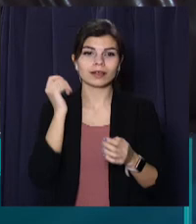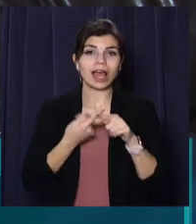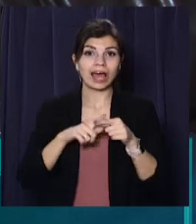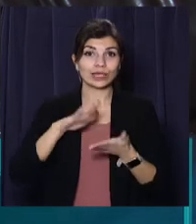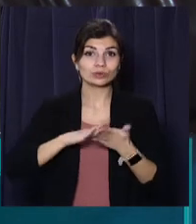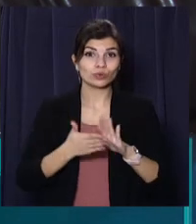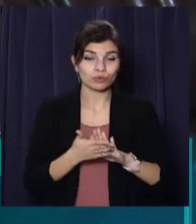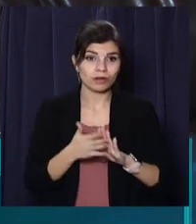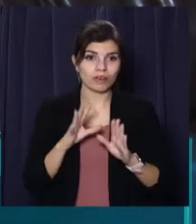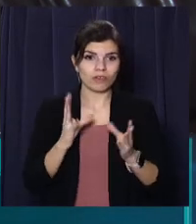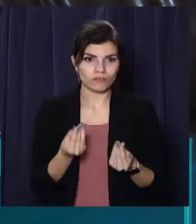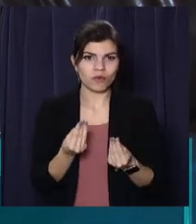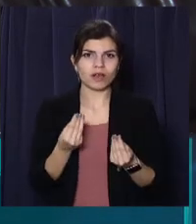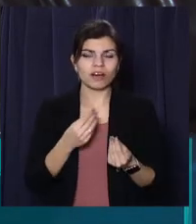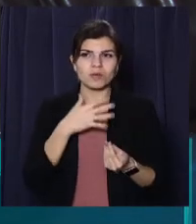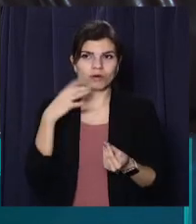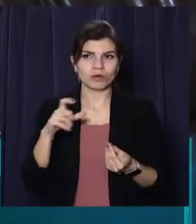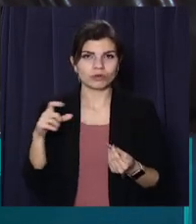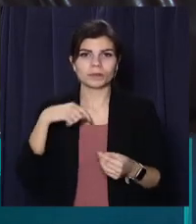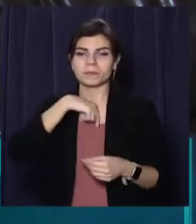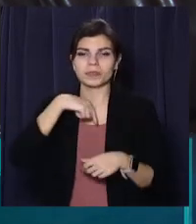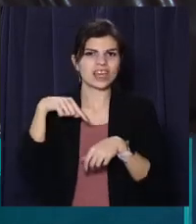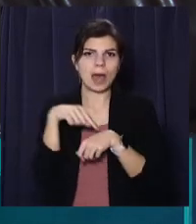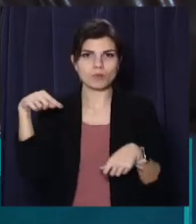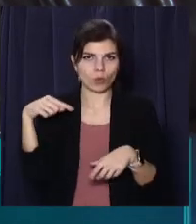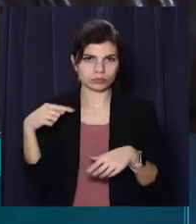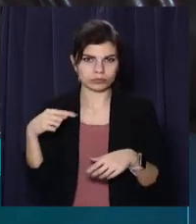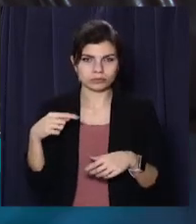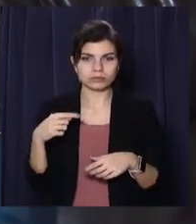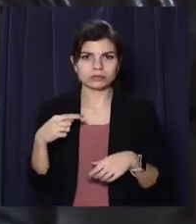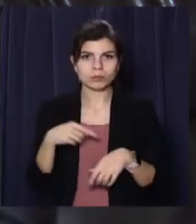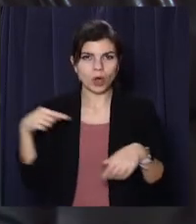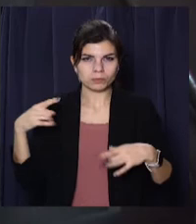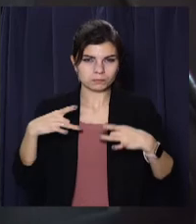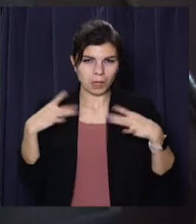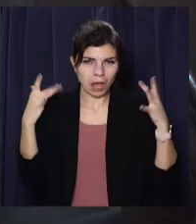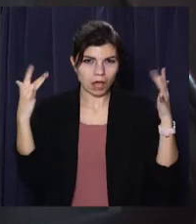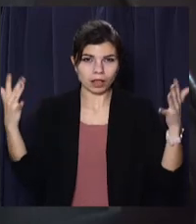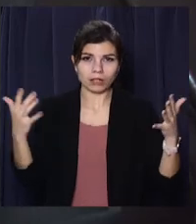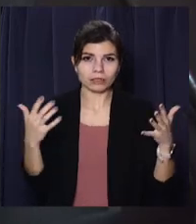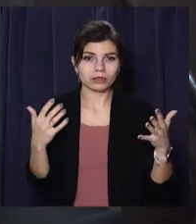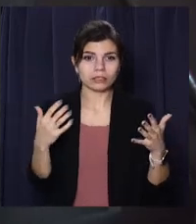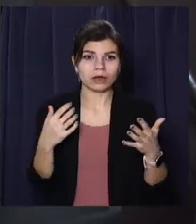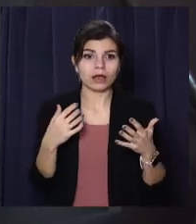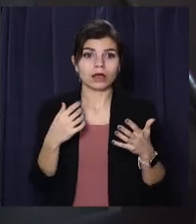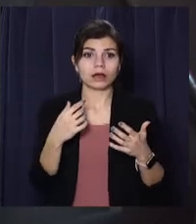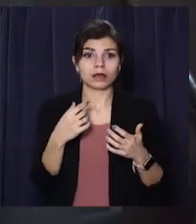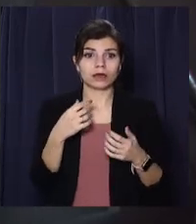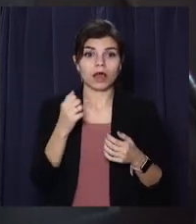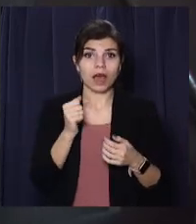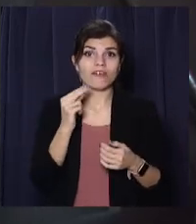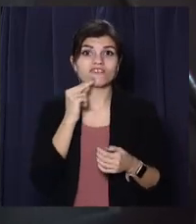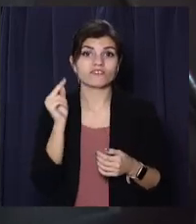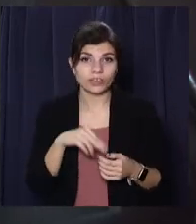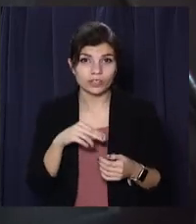загалом під впливом емоцій, якихось п'ятихвилинного якогось там пориву на роки розтягнеться, а в